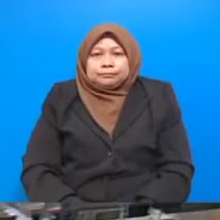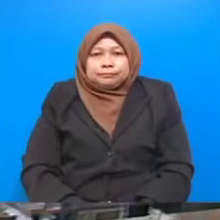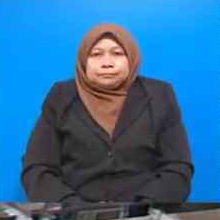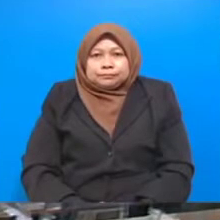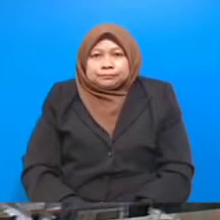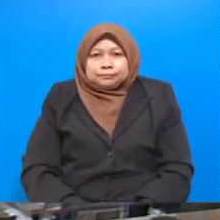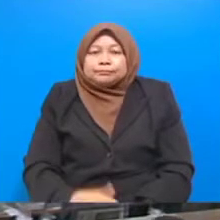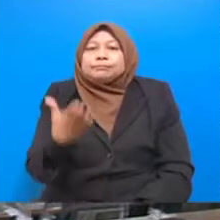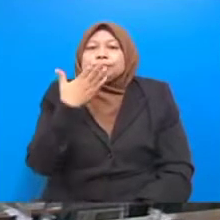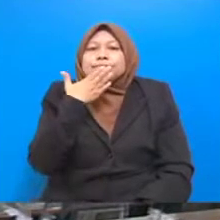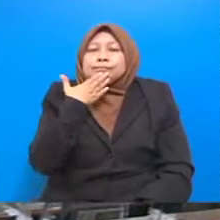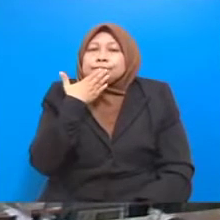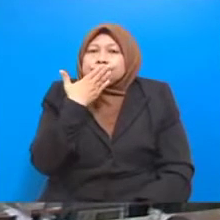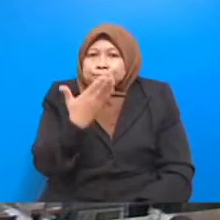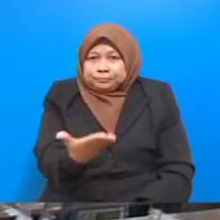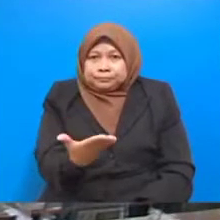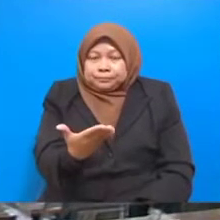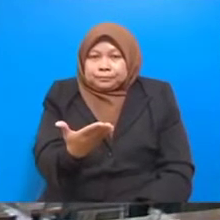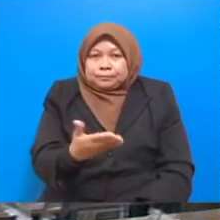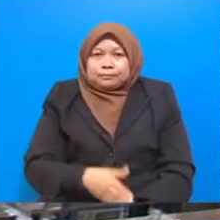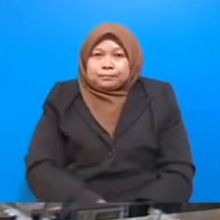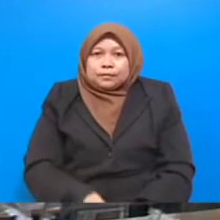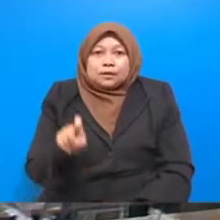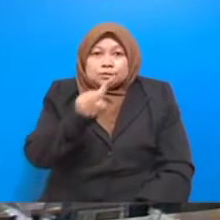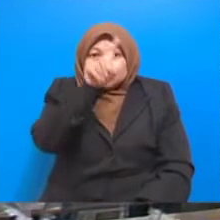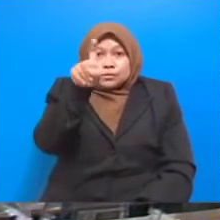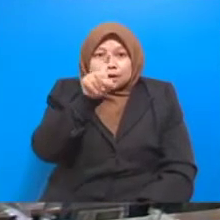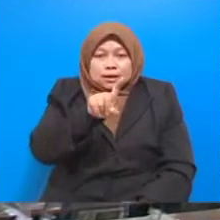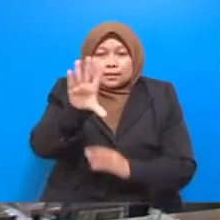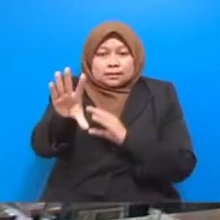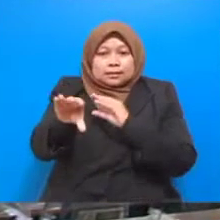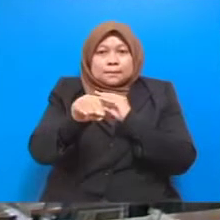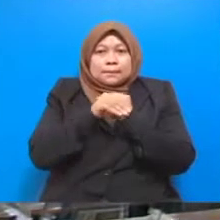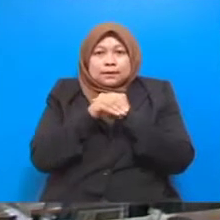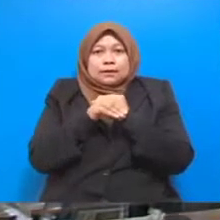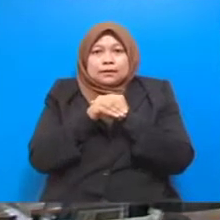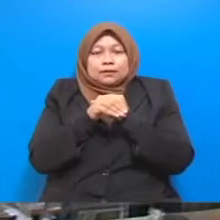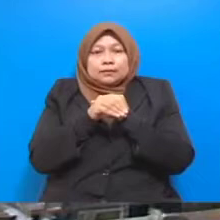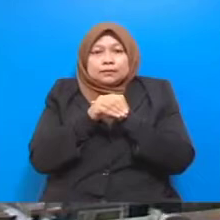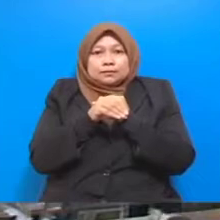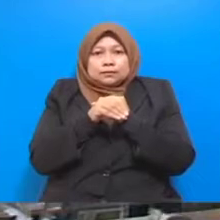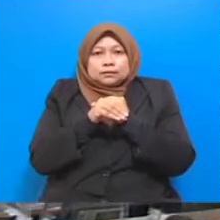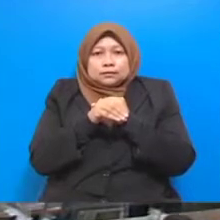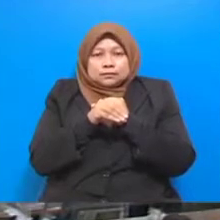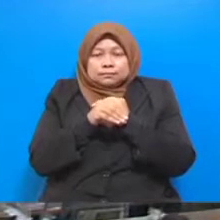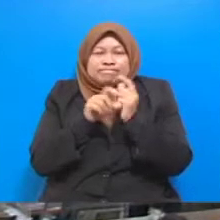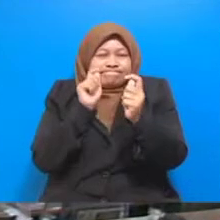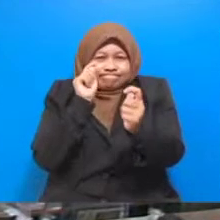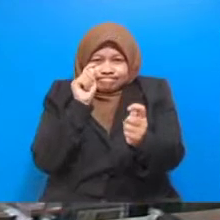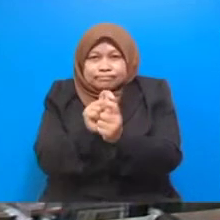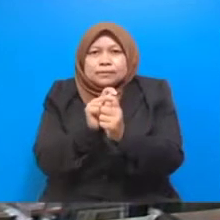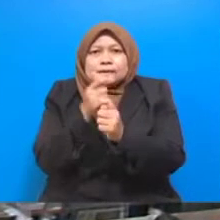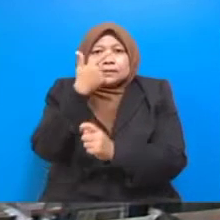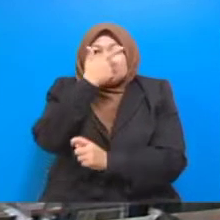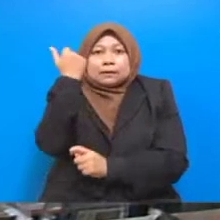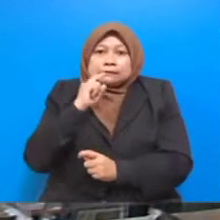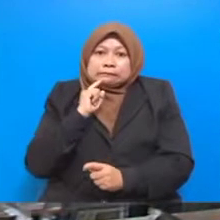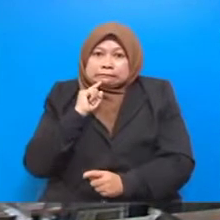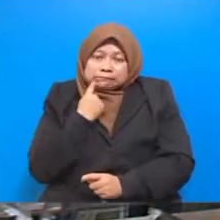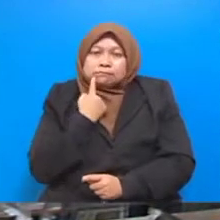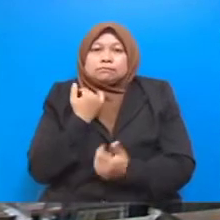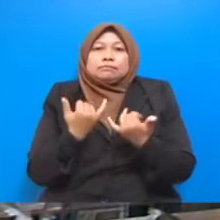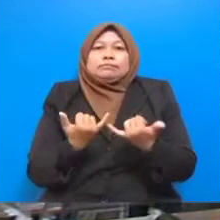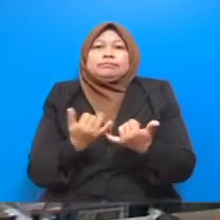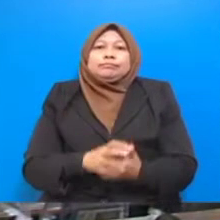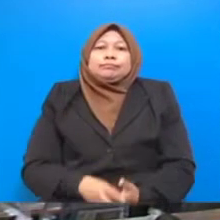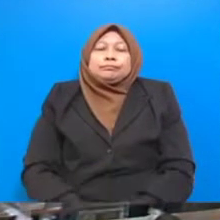coba kasih eh soalan tambahan ini soalan tambahan nih begitu tepat sebab kita serius hal